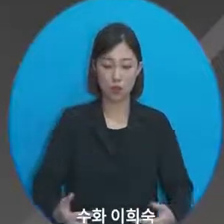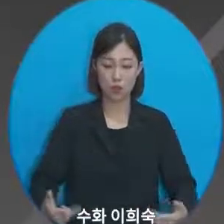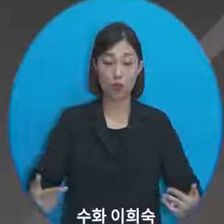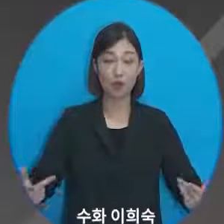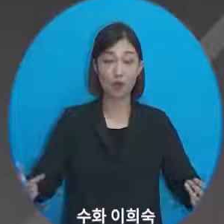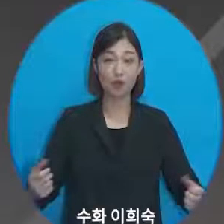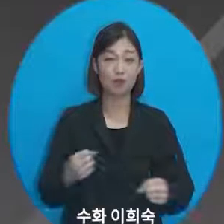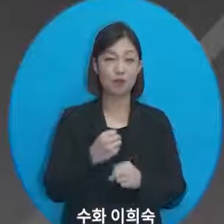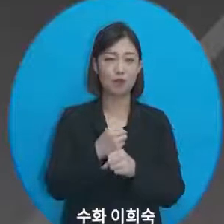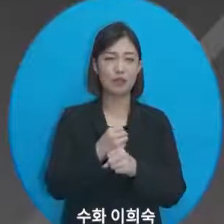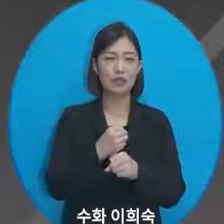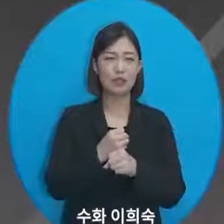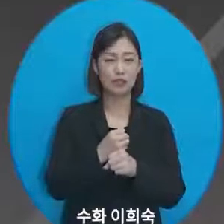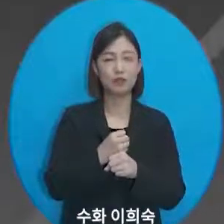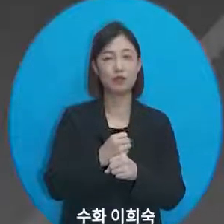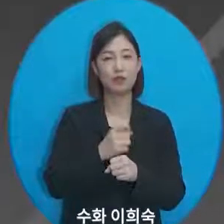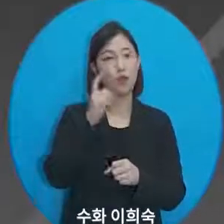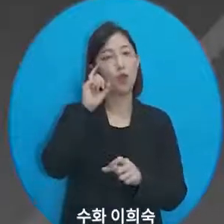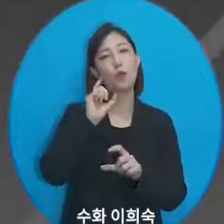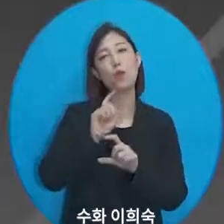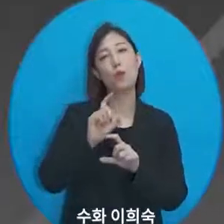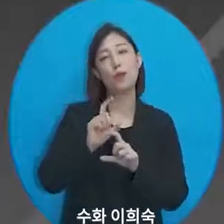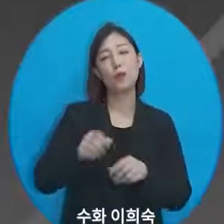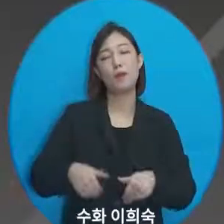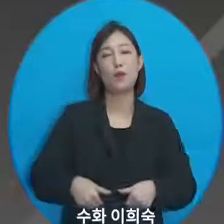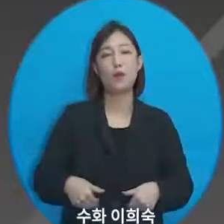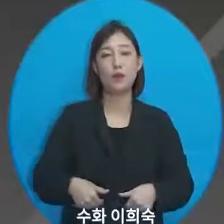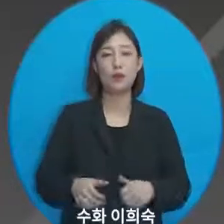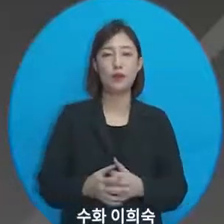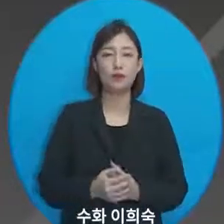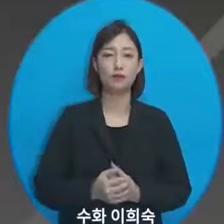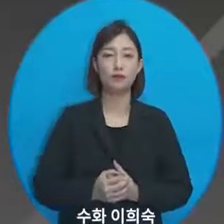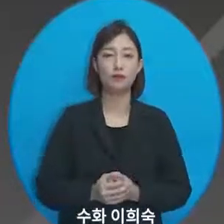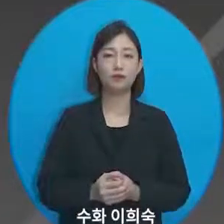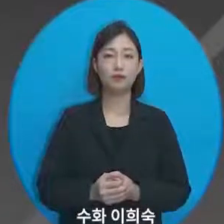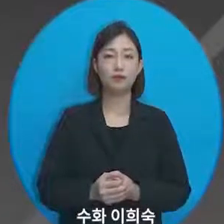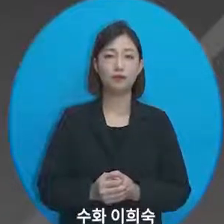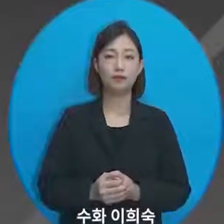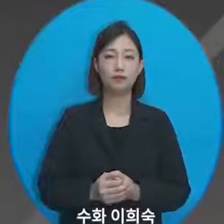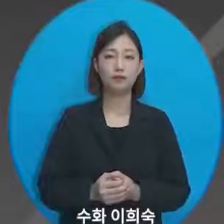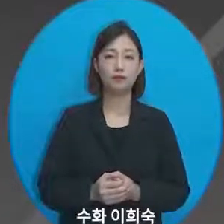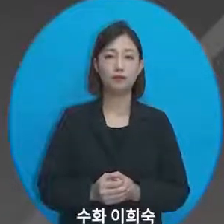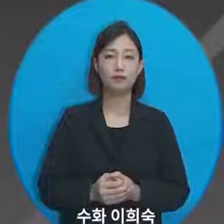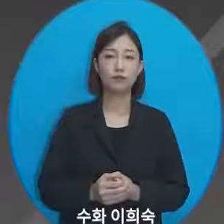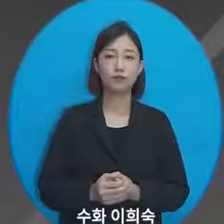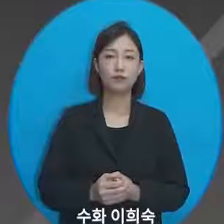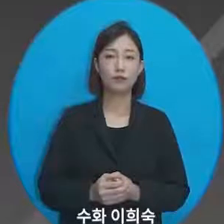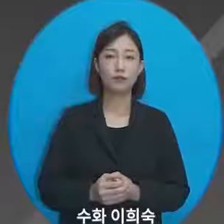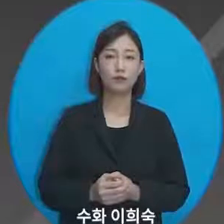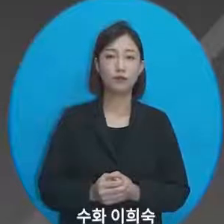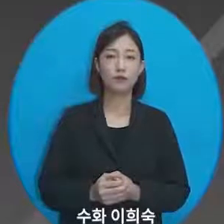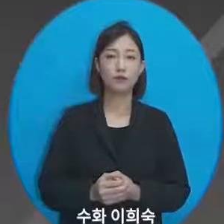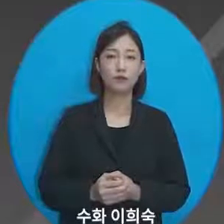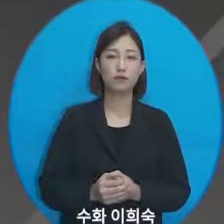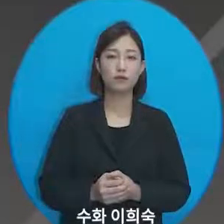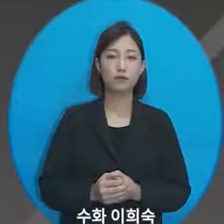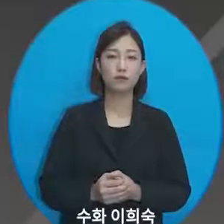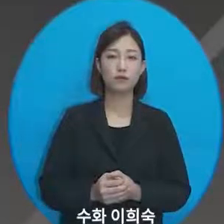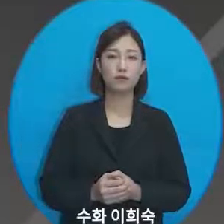하부 공간에 대한 고민을 같이 해줘야 된다라고 이야기할 수가 있습니다.